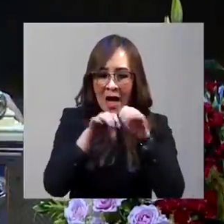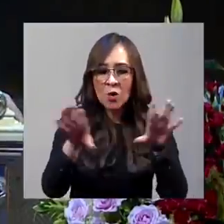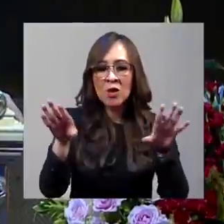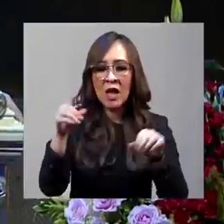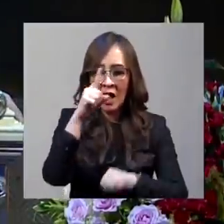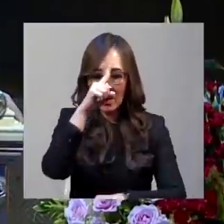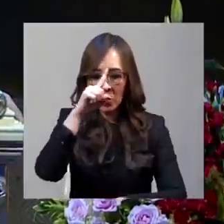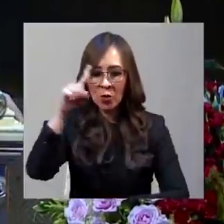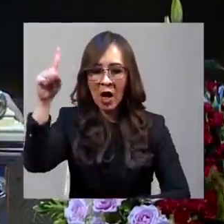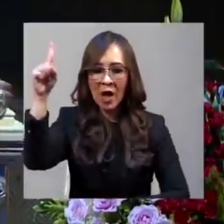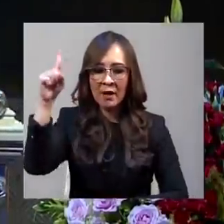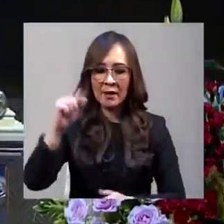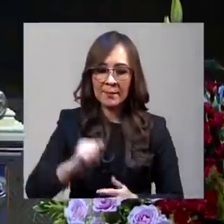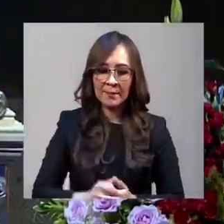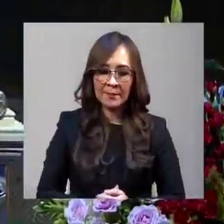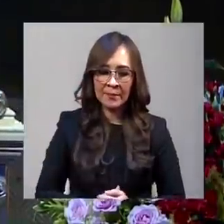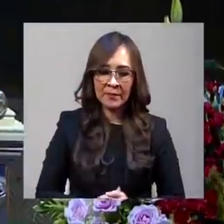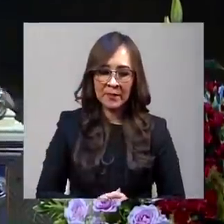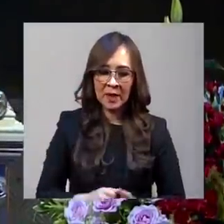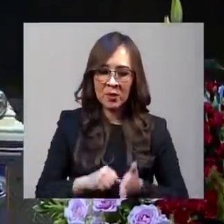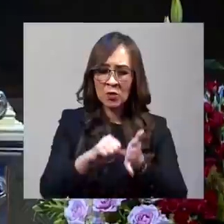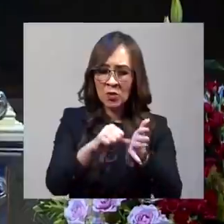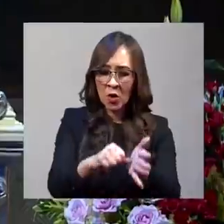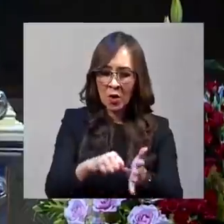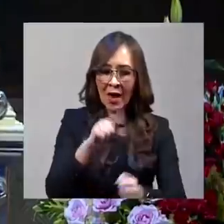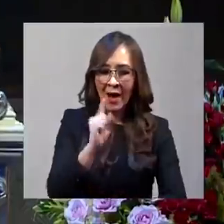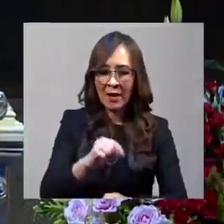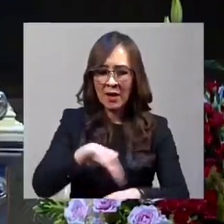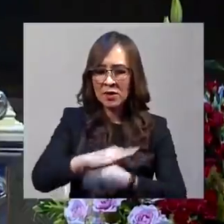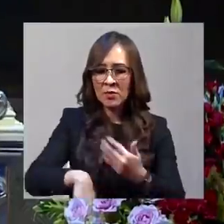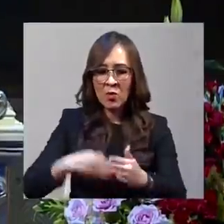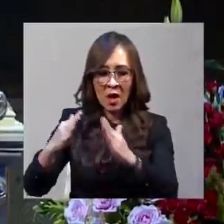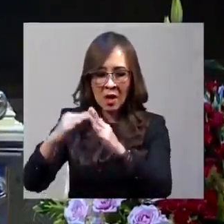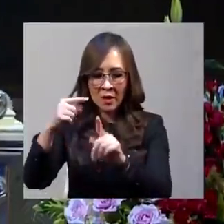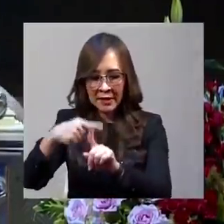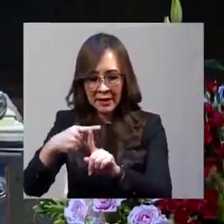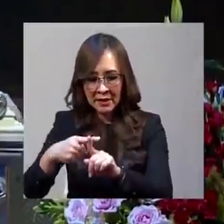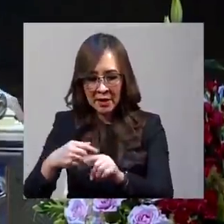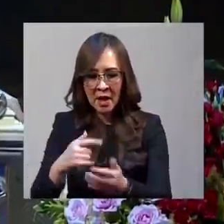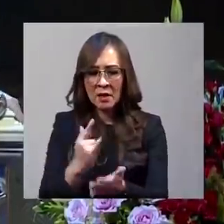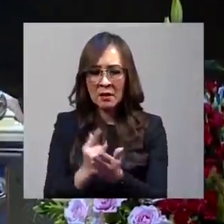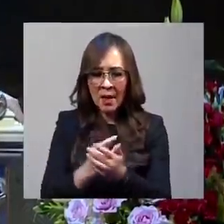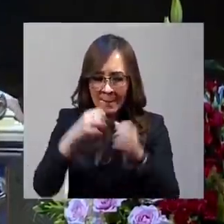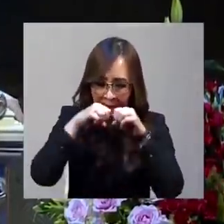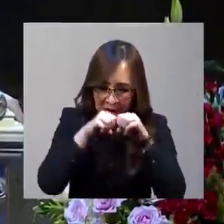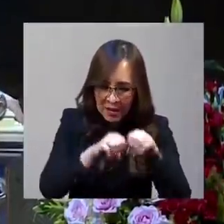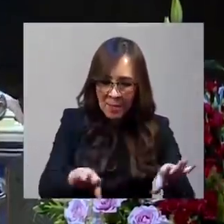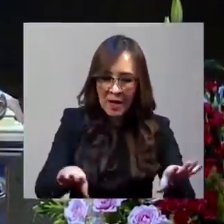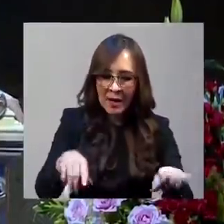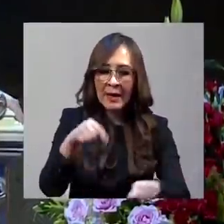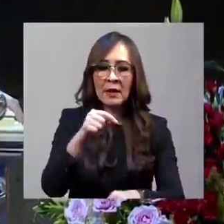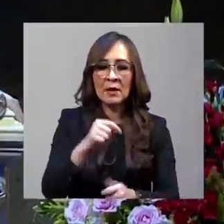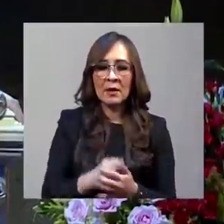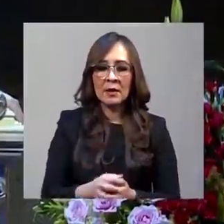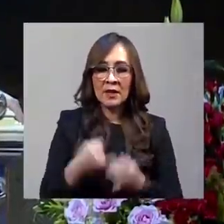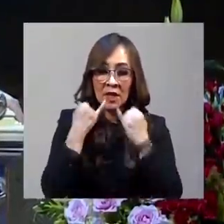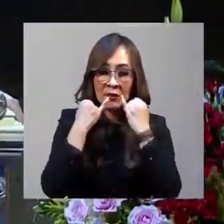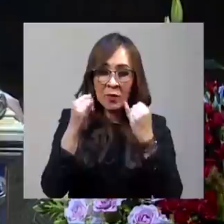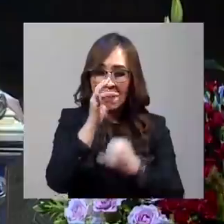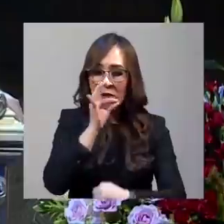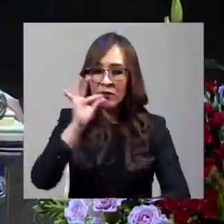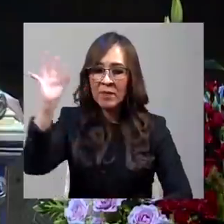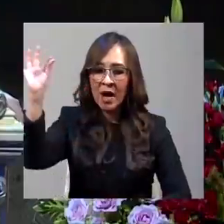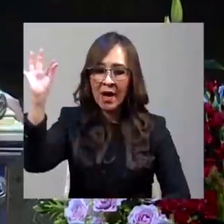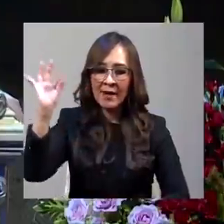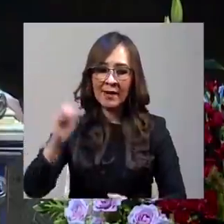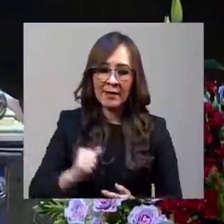tempat Tuhan tolong. Untuk tetap mengabarkan kebenaran. Dan gerejamu di tempat ini. Gereja Bethel Indonesia Goshen Surabaya ini. Tuhan pakai